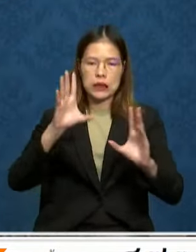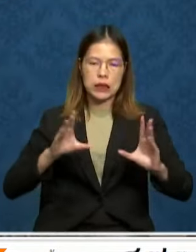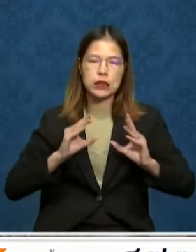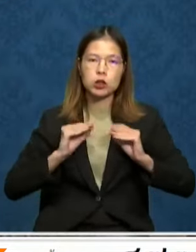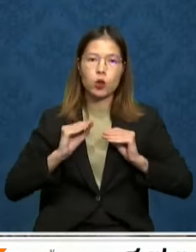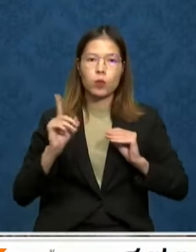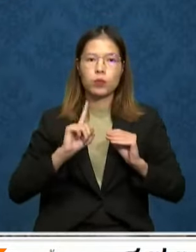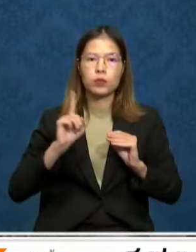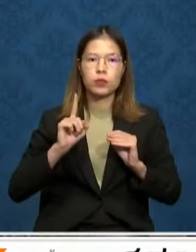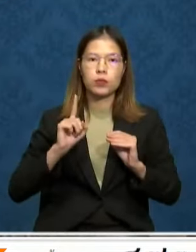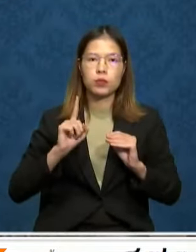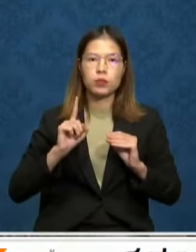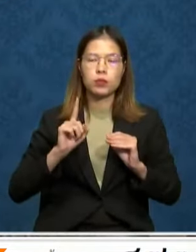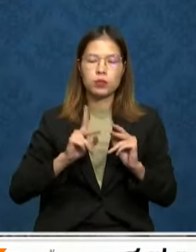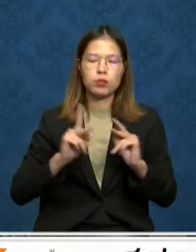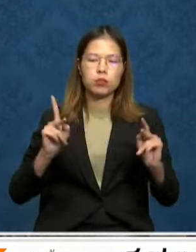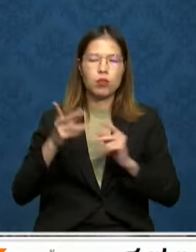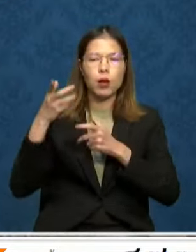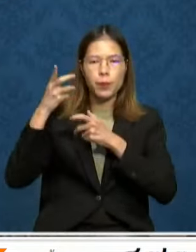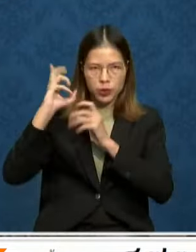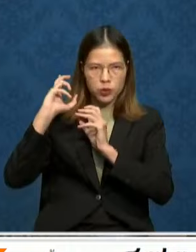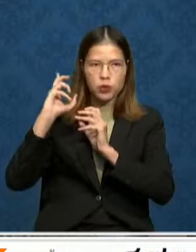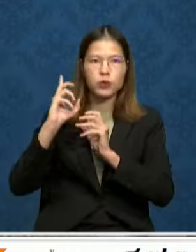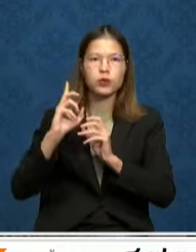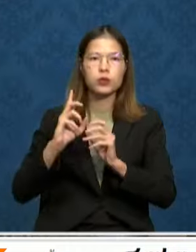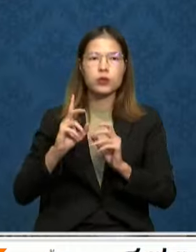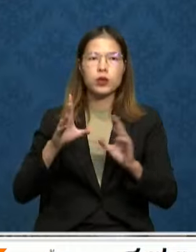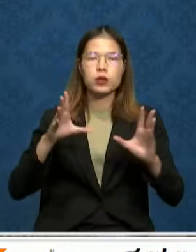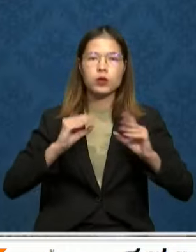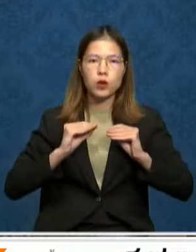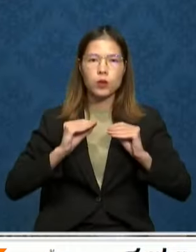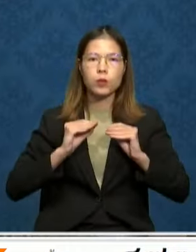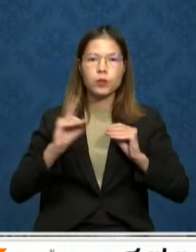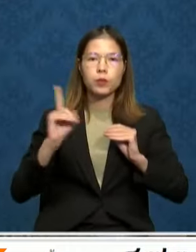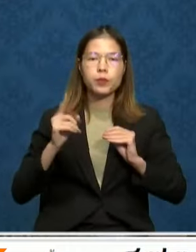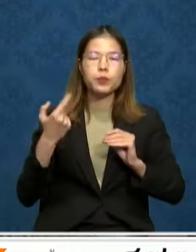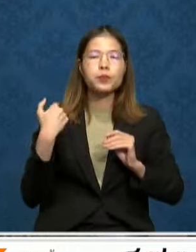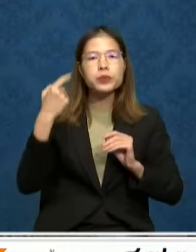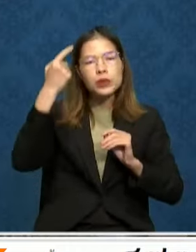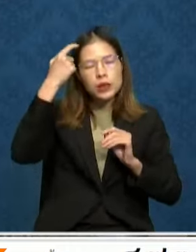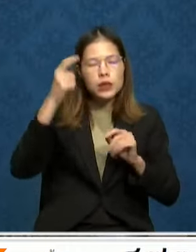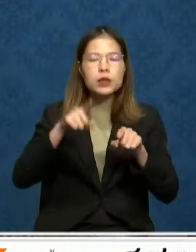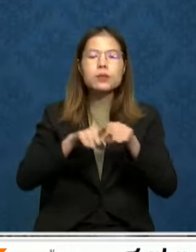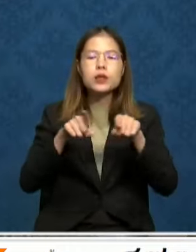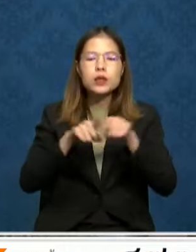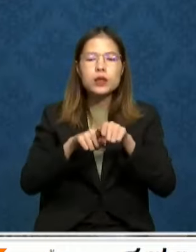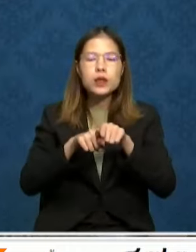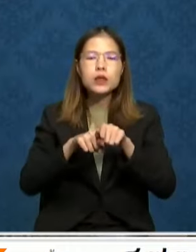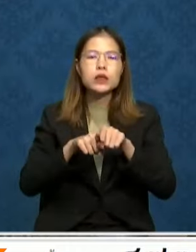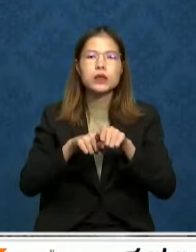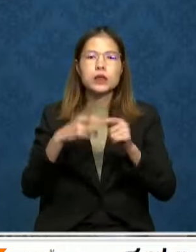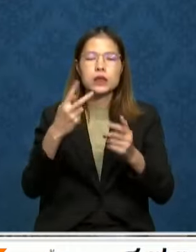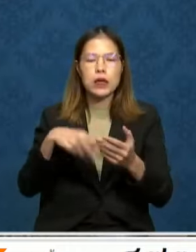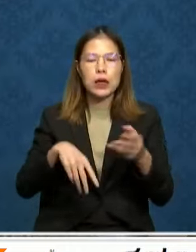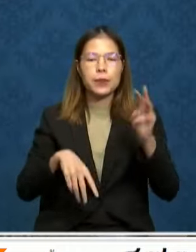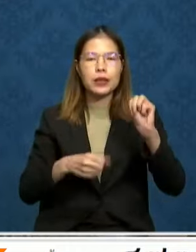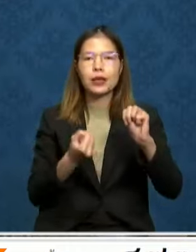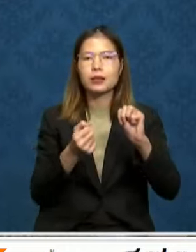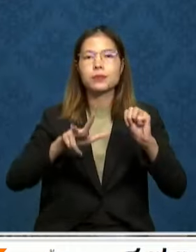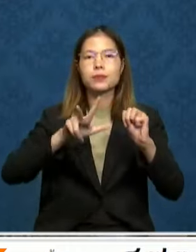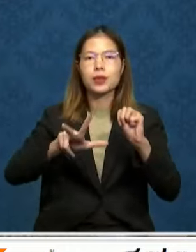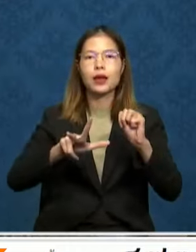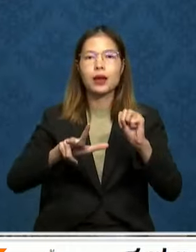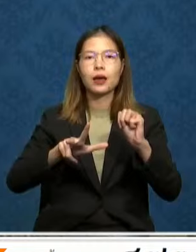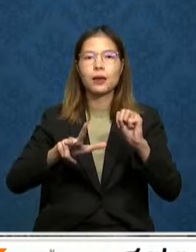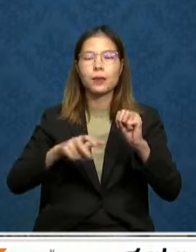ชอบให้มีการทบทวนนะครับเห็นด้วยให้มีการทบทวนมาตรา 13